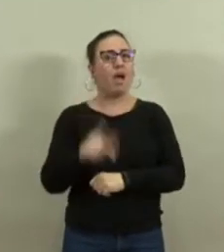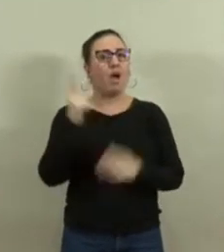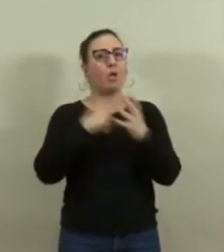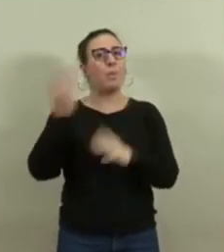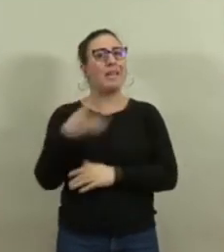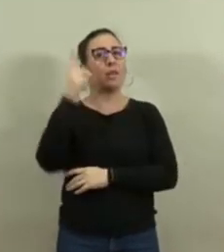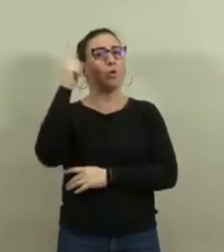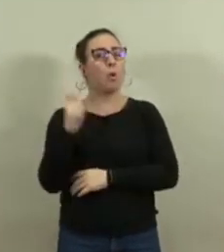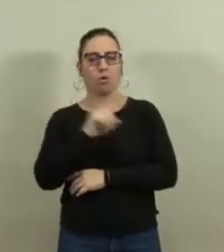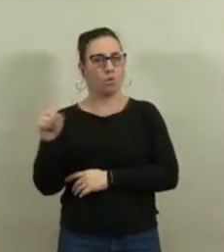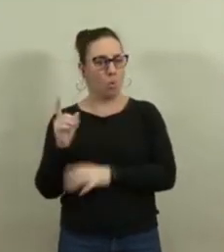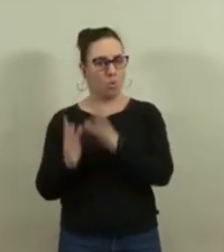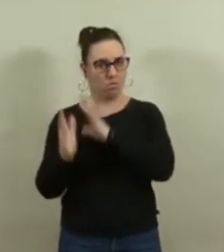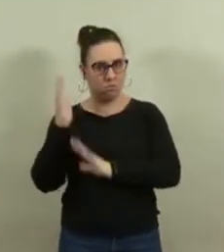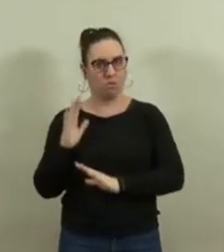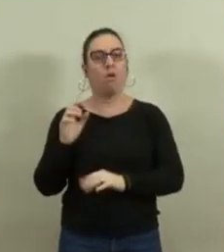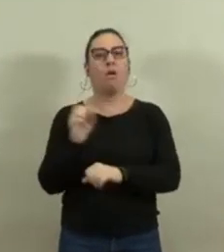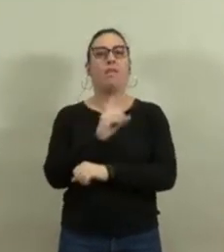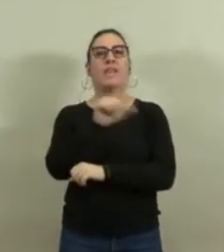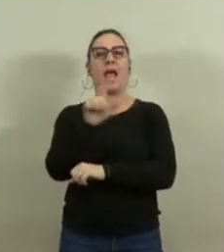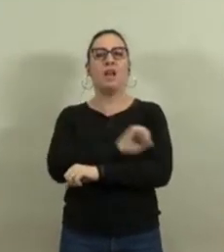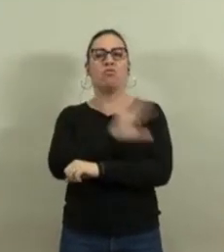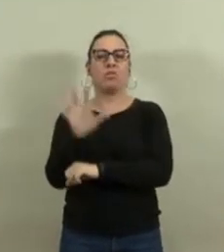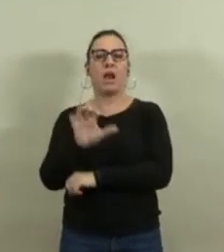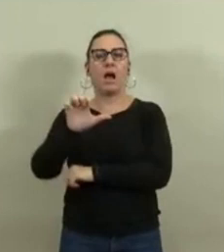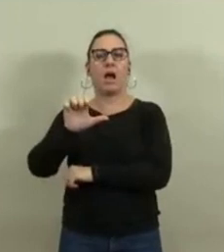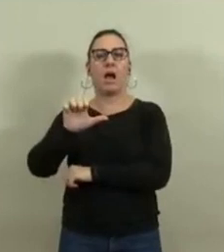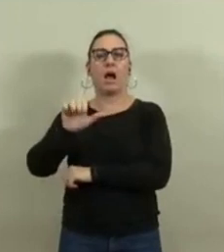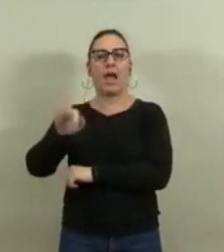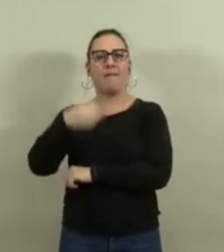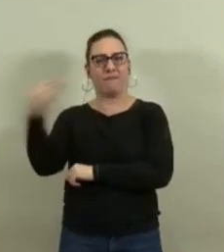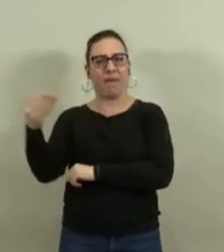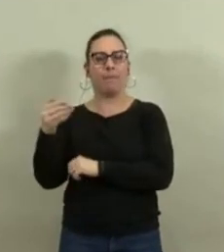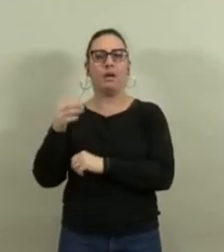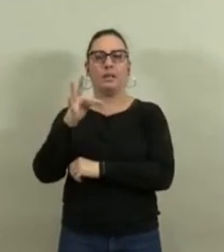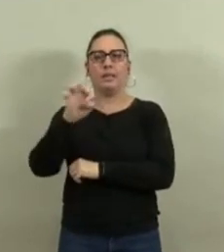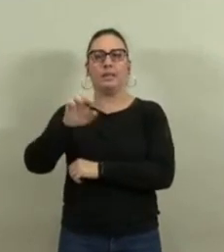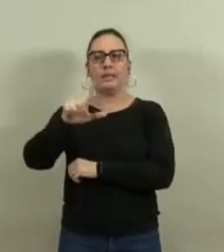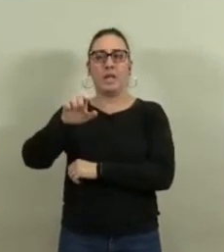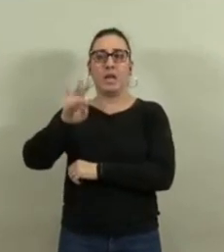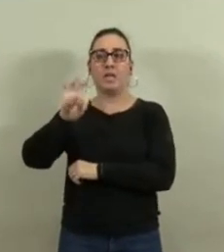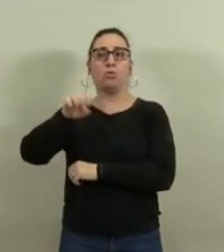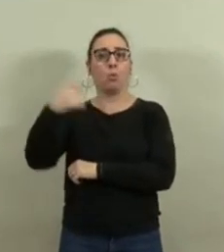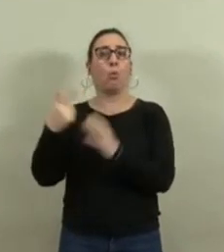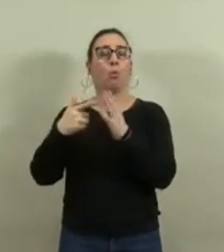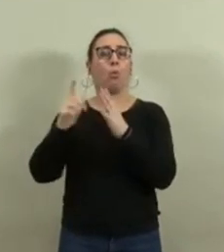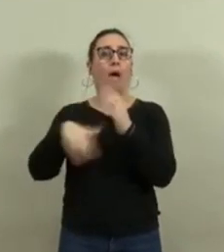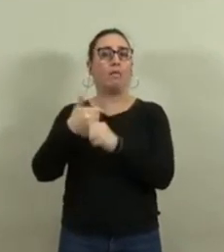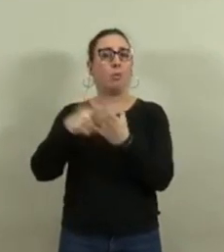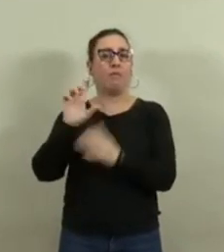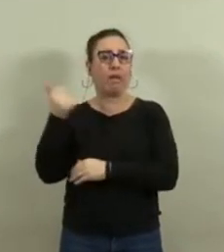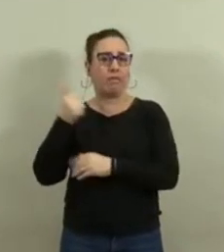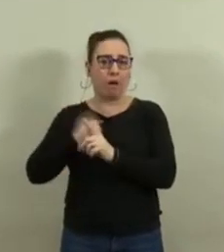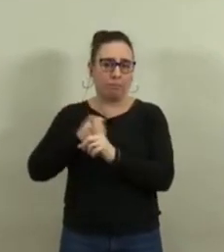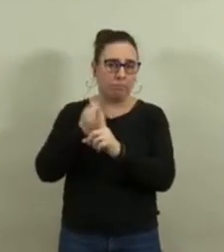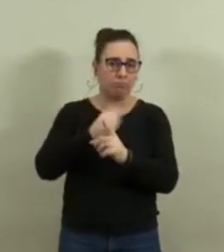2014, expliquait dans le Dauphiné un membre de l'AFM Téléthon en 2021. On a l'impression que, sur le